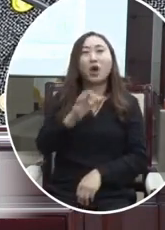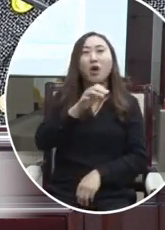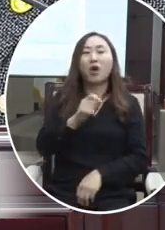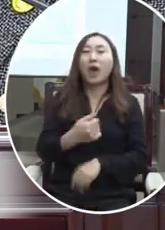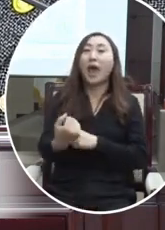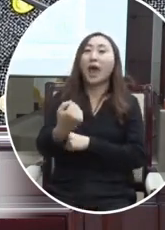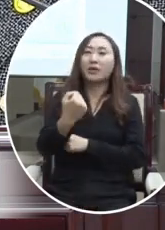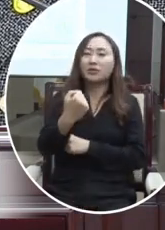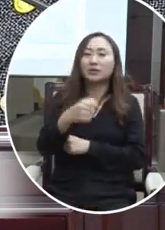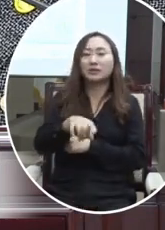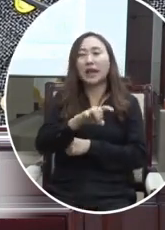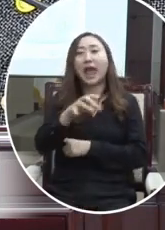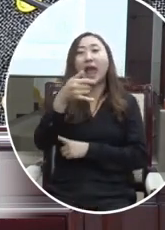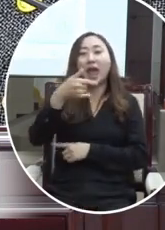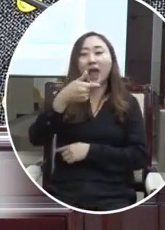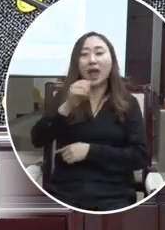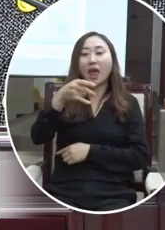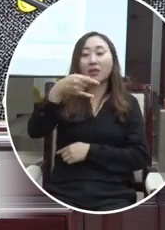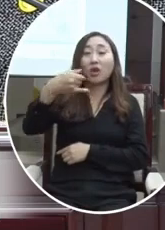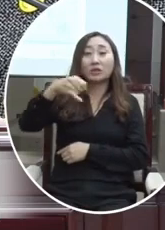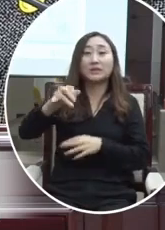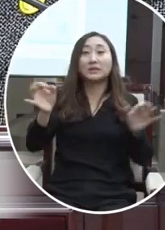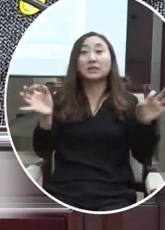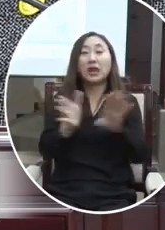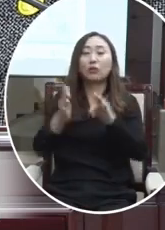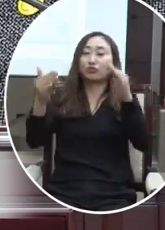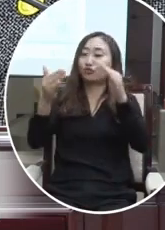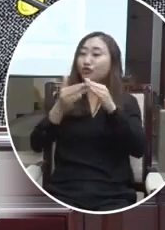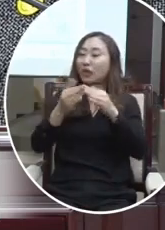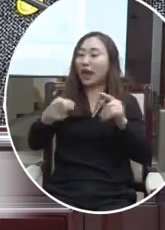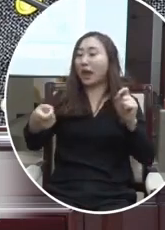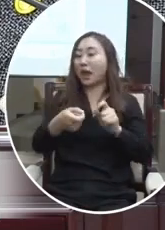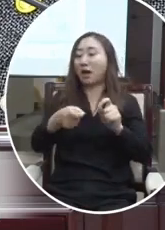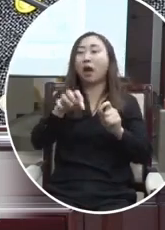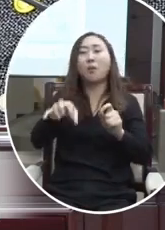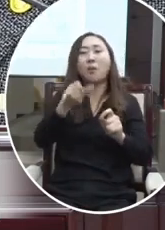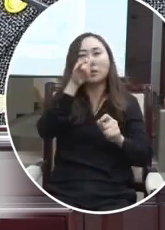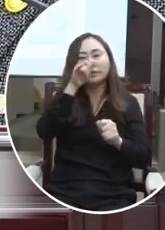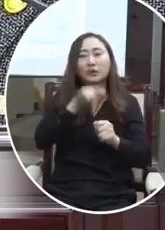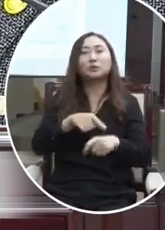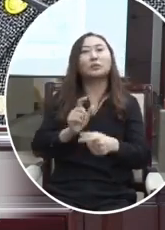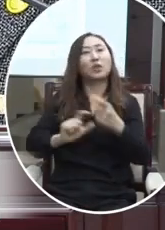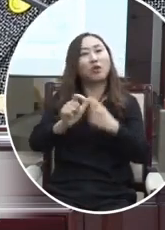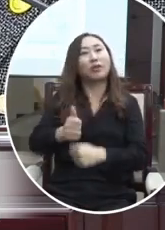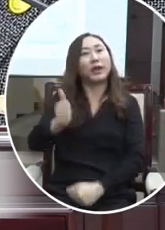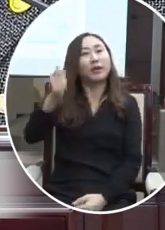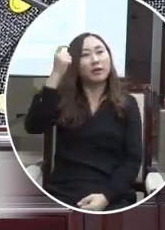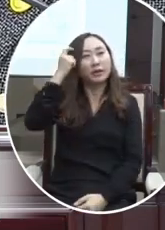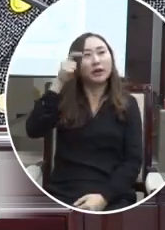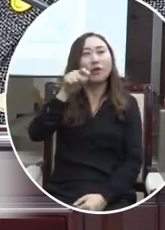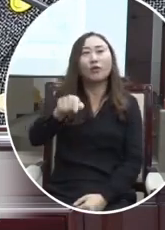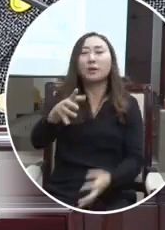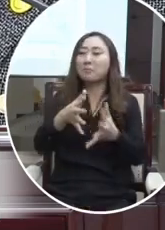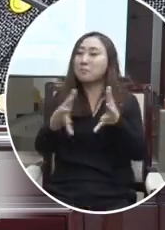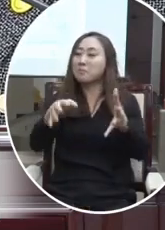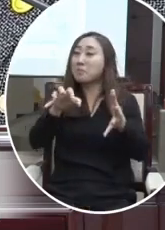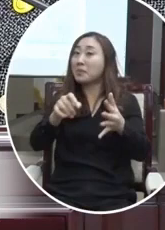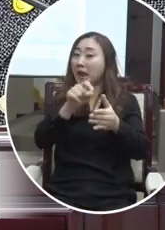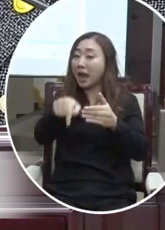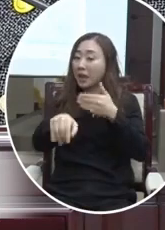제로 주택의 그쪽 같이 가까이 있는 게 좀 시너지 효과를 발휘할 것 같아서요. 그쪽에 그 상가 건물도